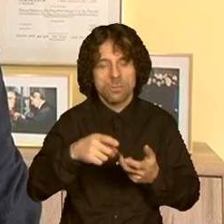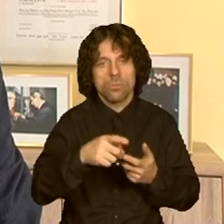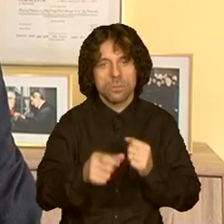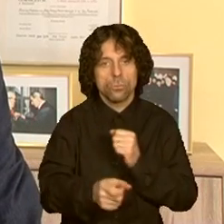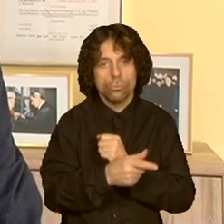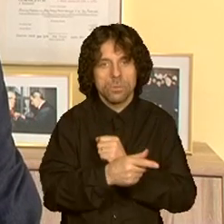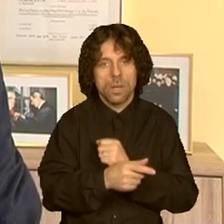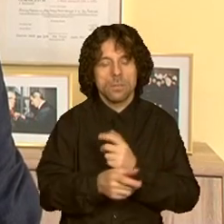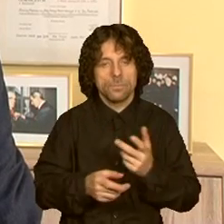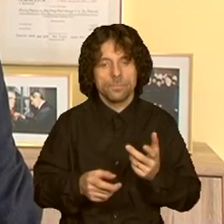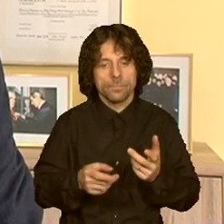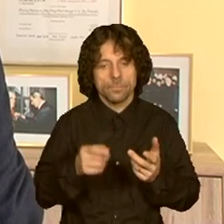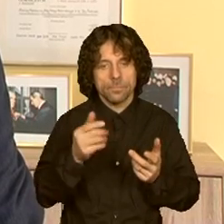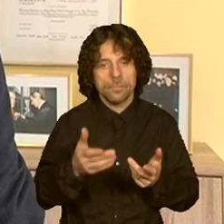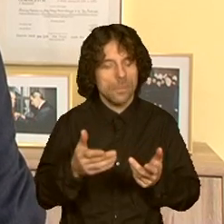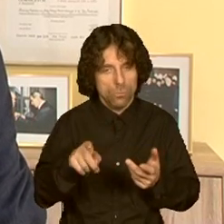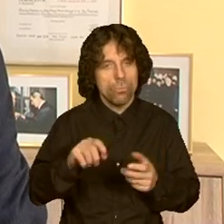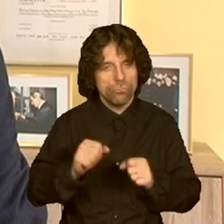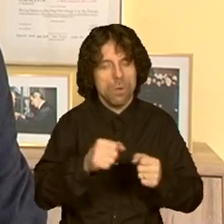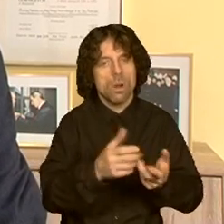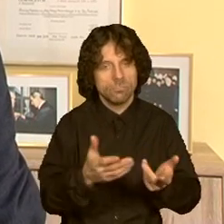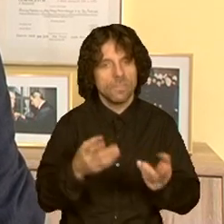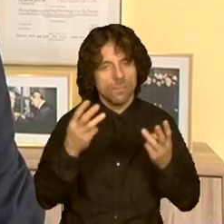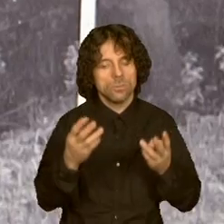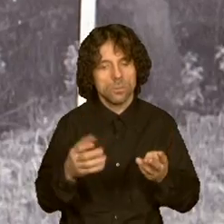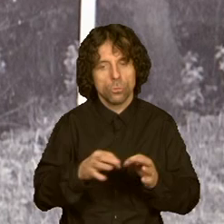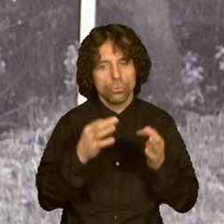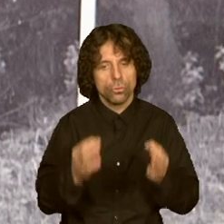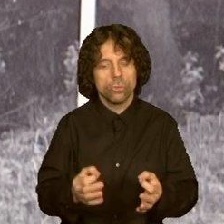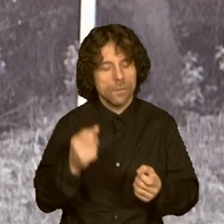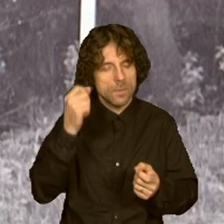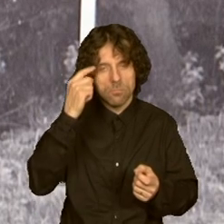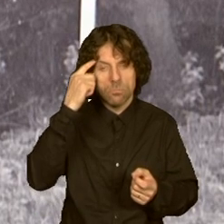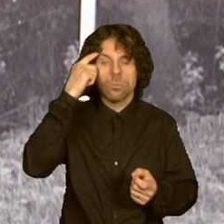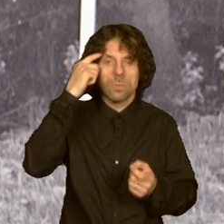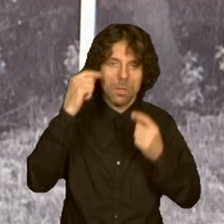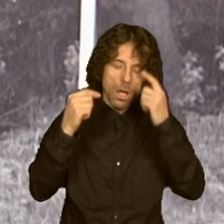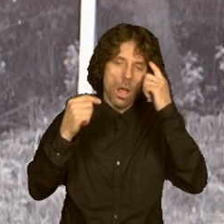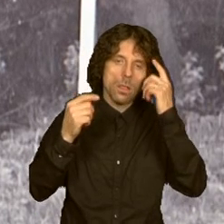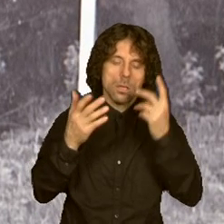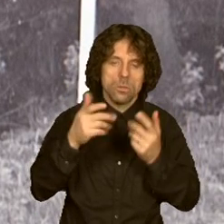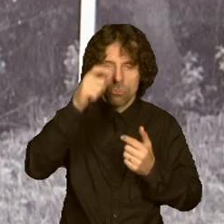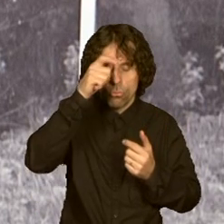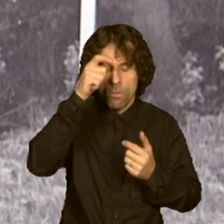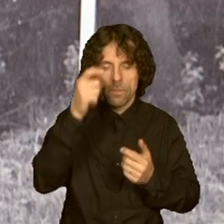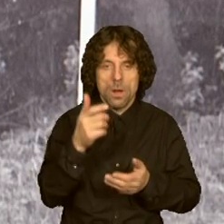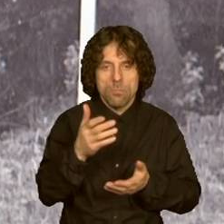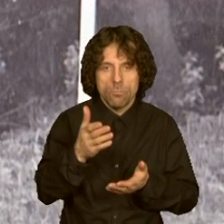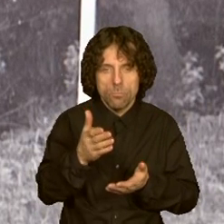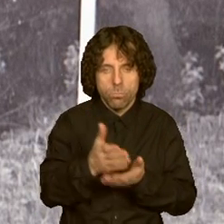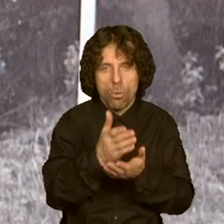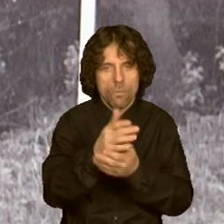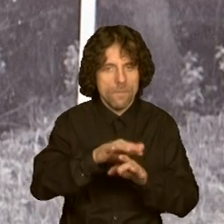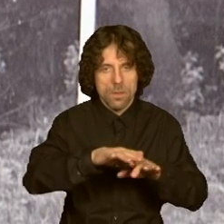że to tak jest. To skutkuje i to działa. Jest do dzisiaj wspominany jako człowiek,